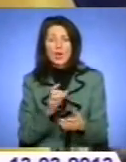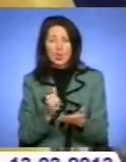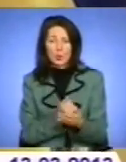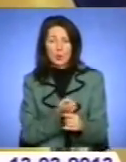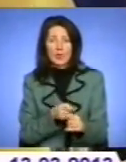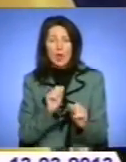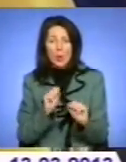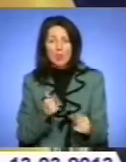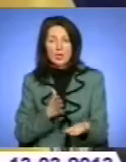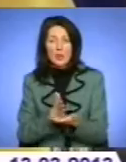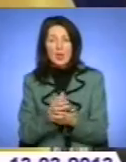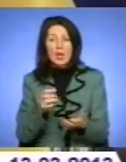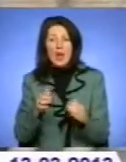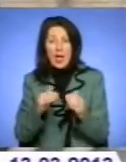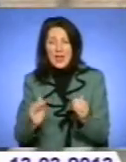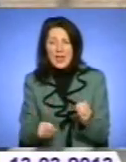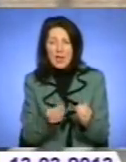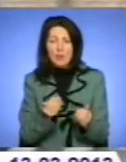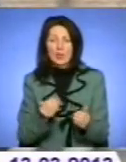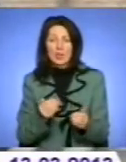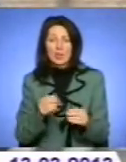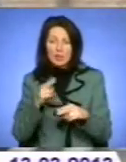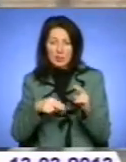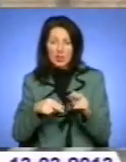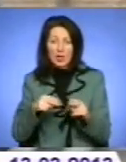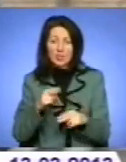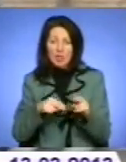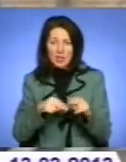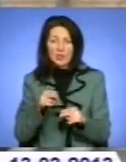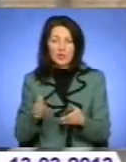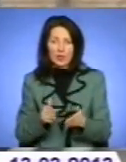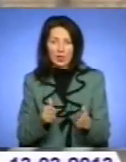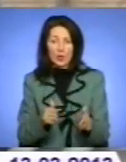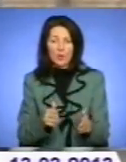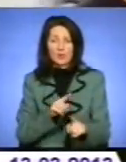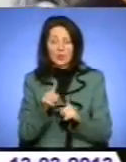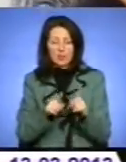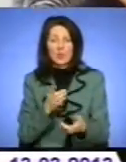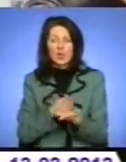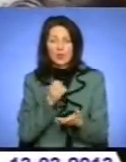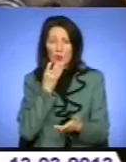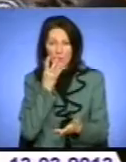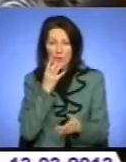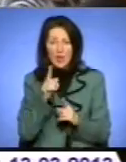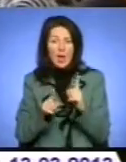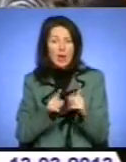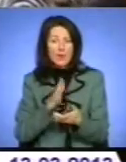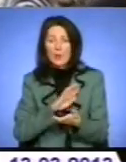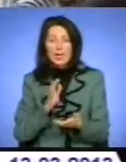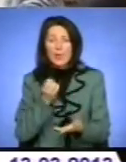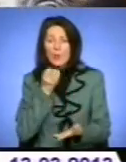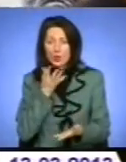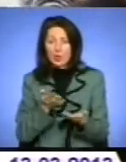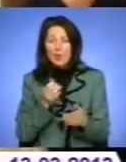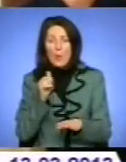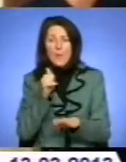на капитальный ремонт, и на строительство дорог. Зміни в галузі охорони здоров'я голова уряду назвав позитивними, але визнав, що реформи йдуть не просто навіть у пілотних